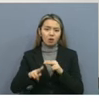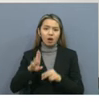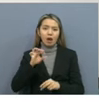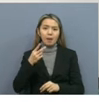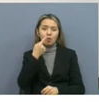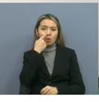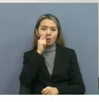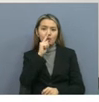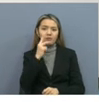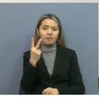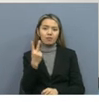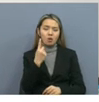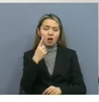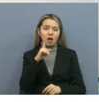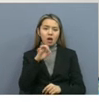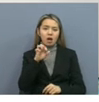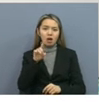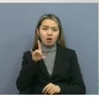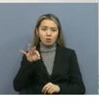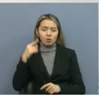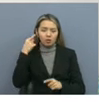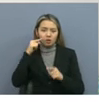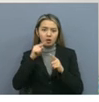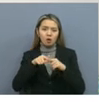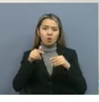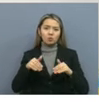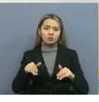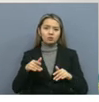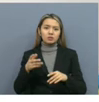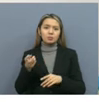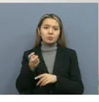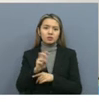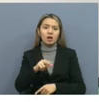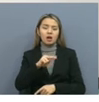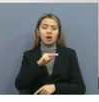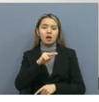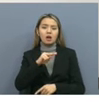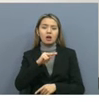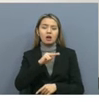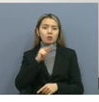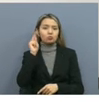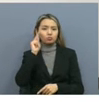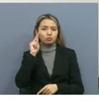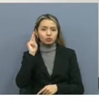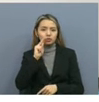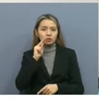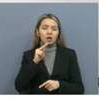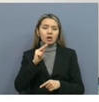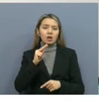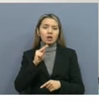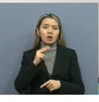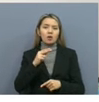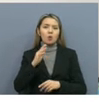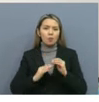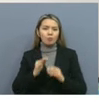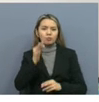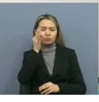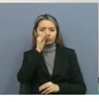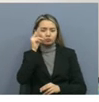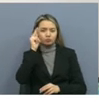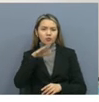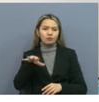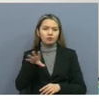нөмірі 2-ші агротехникалық колледжінің қоғамдық тамақтандыру бөліміне түстім. Бұл өте қажетті мамандық. Оқуды тәжірибемен ұштастырып